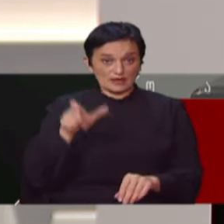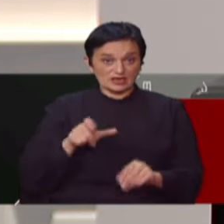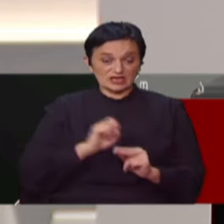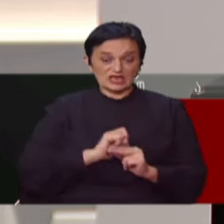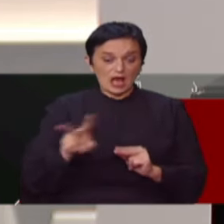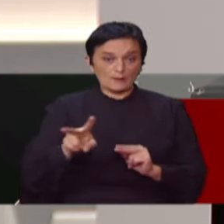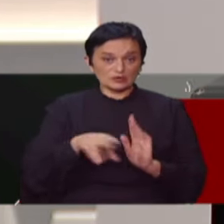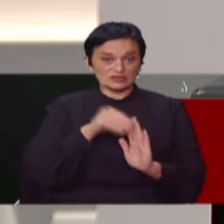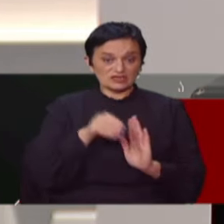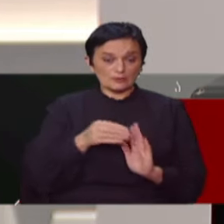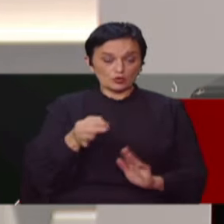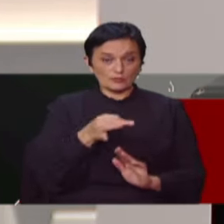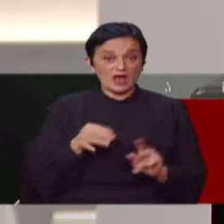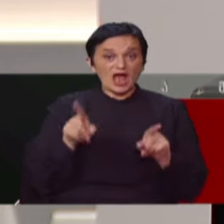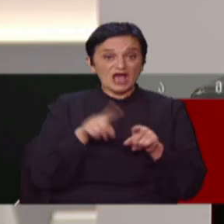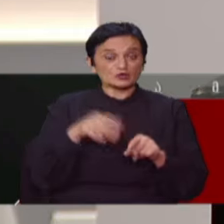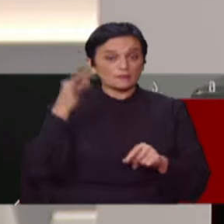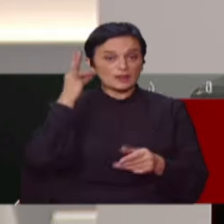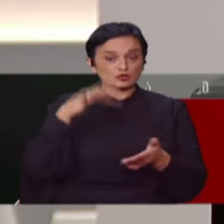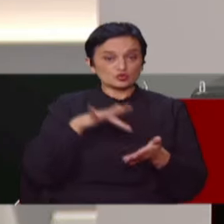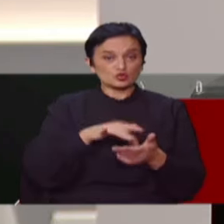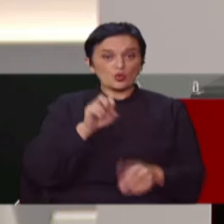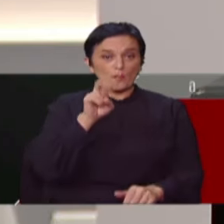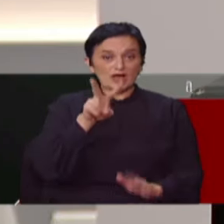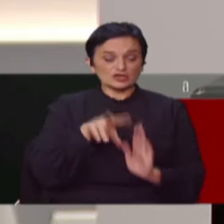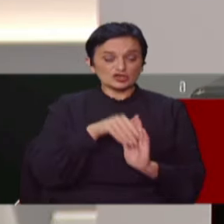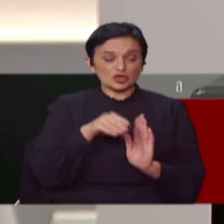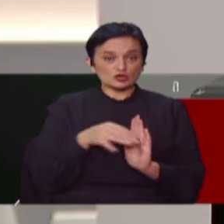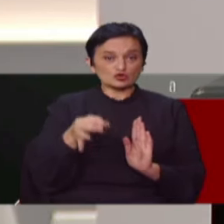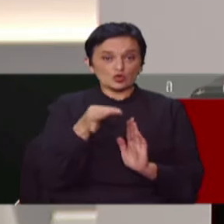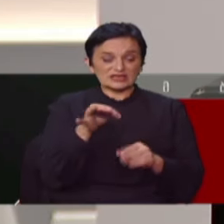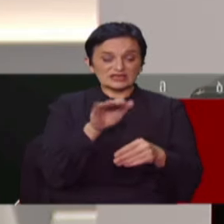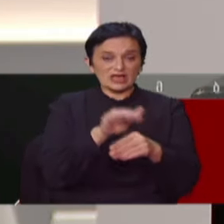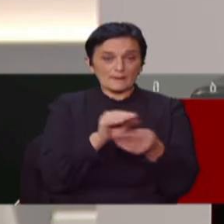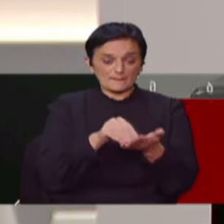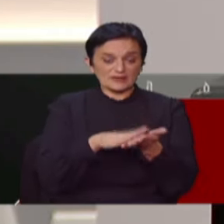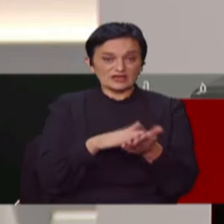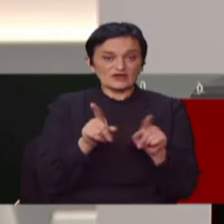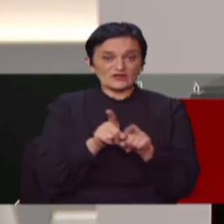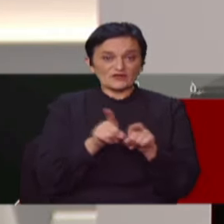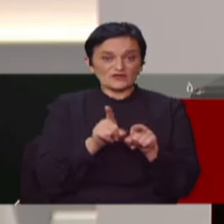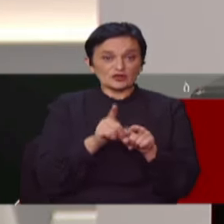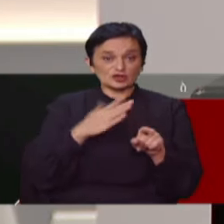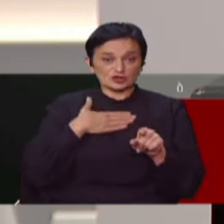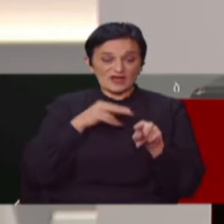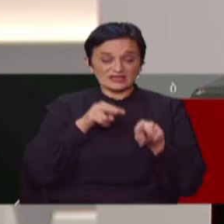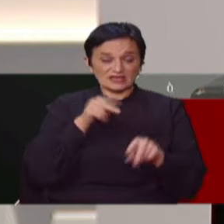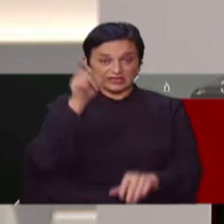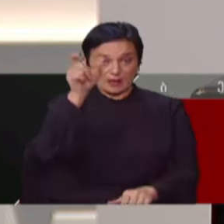uadzeve sarcina ubnidan, da aseve zugdi di metormete sarcina ubaze da fixirda, igive șemdhova, rodesa ciointam